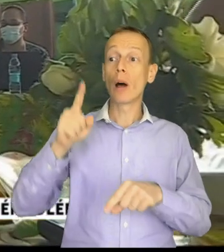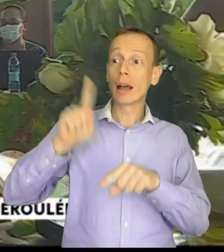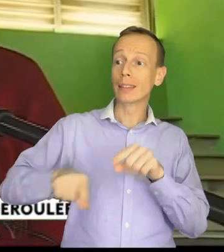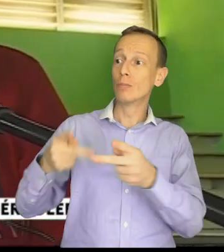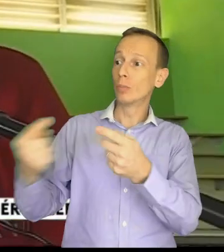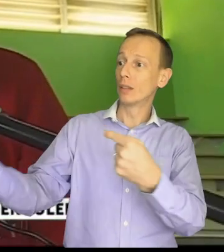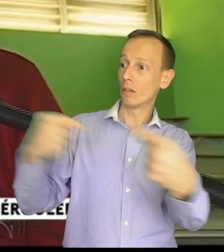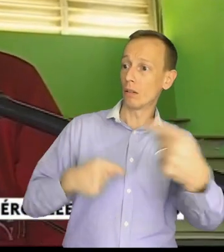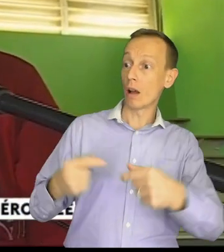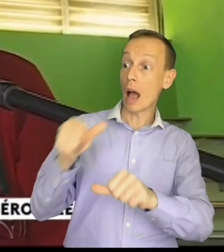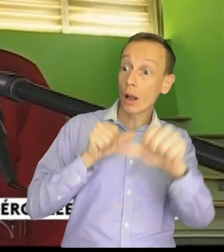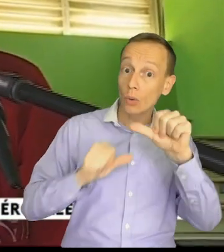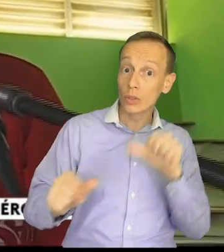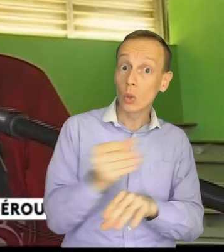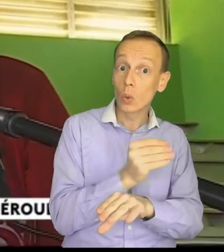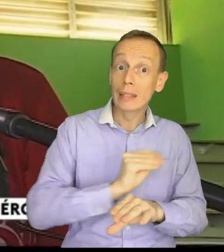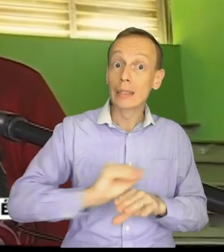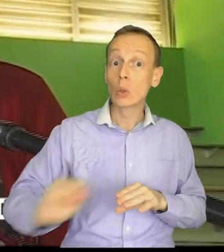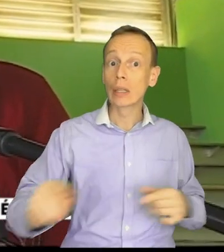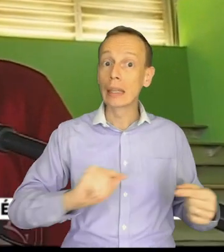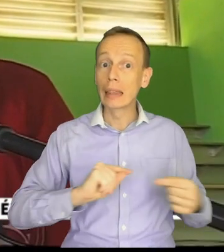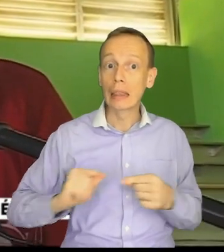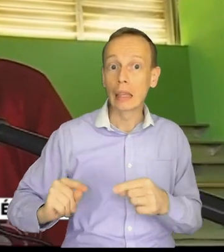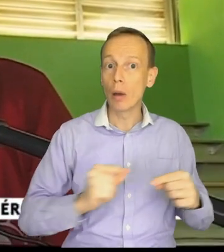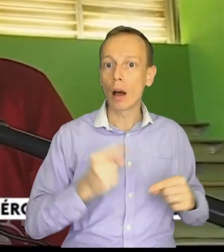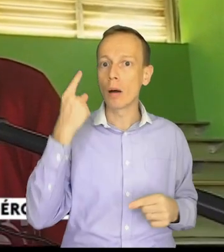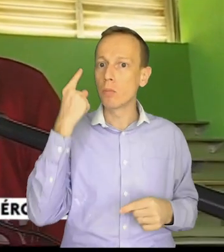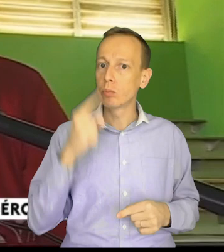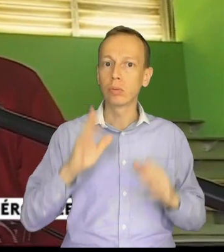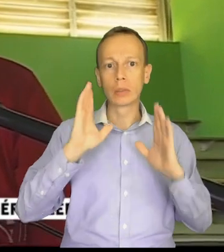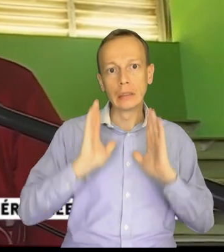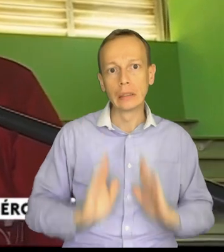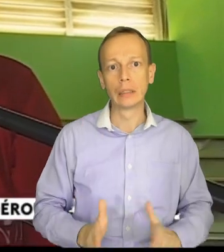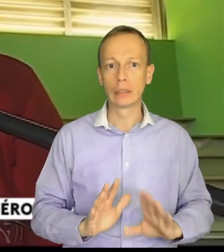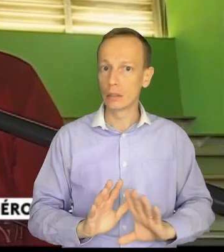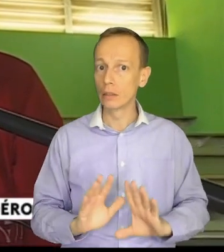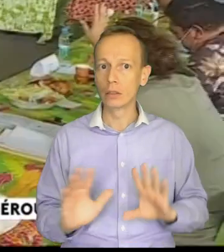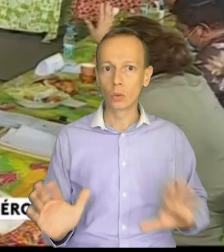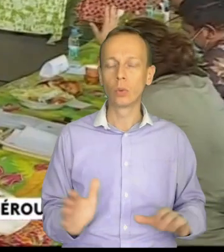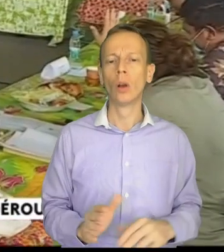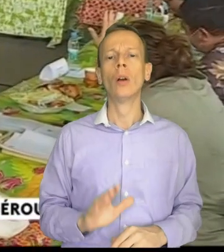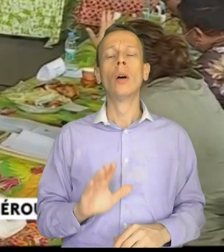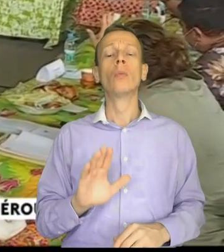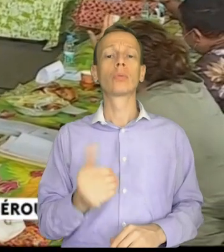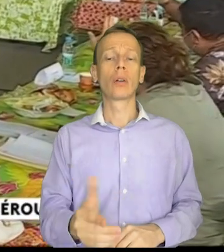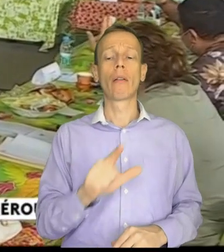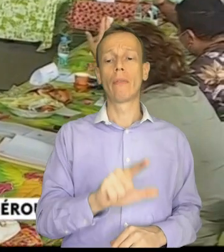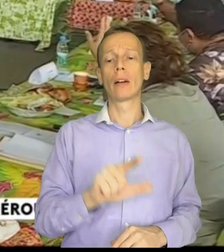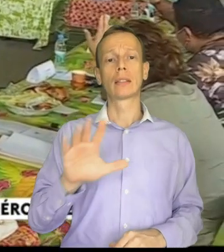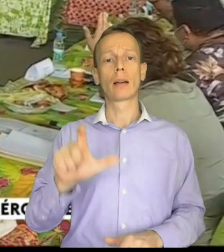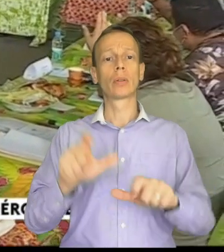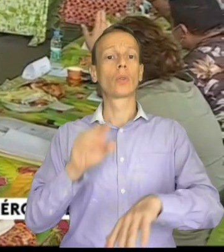décidé uniquement pour garantir la sécurité des débats nécessaires à la prise de décision. Alors, 25